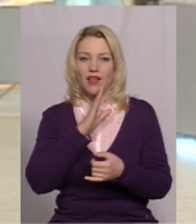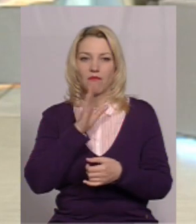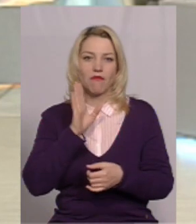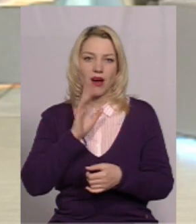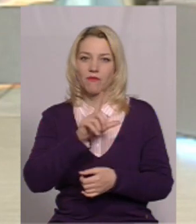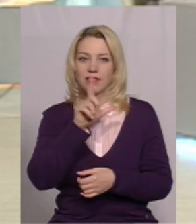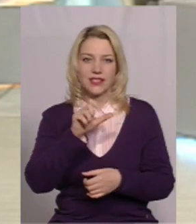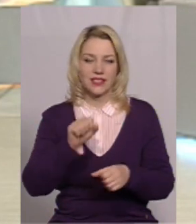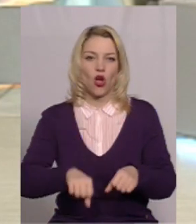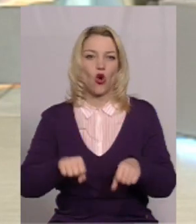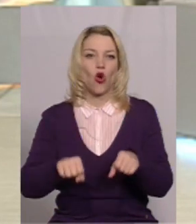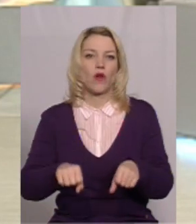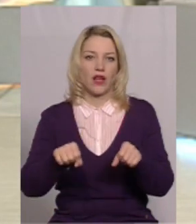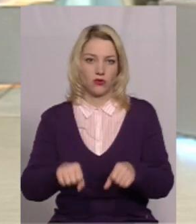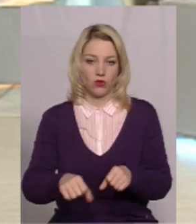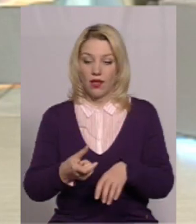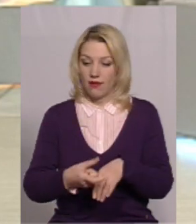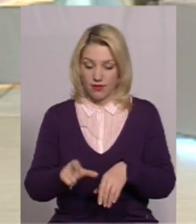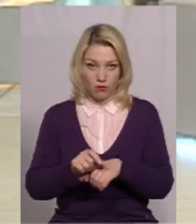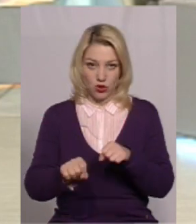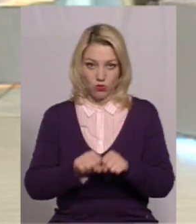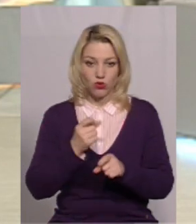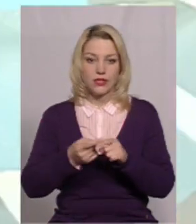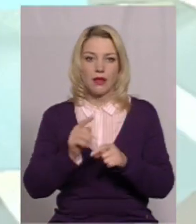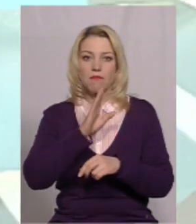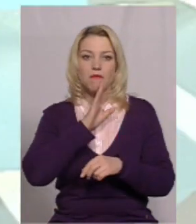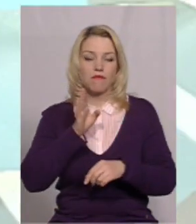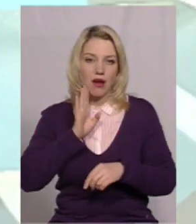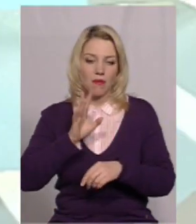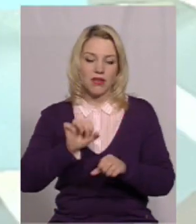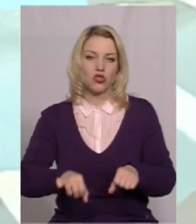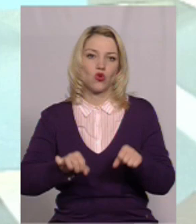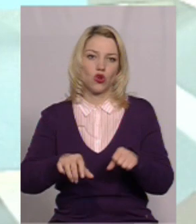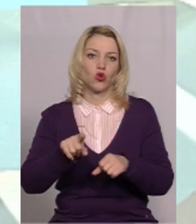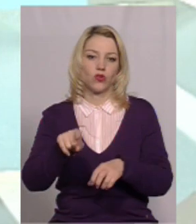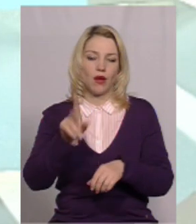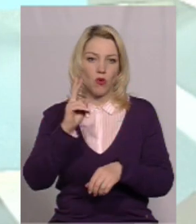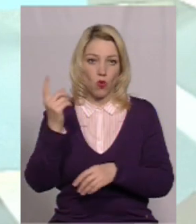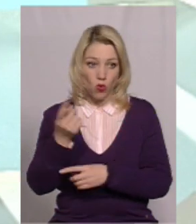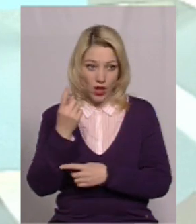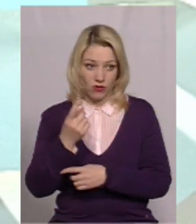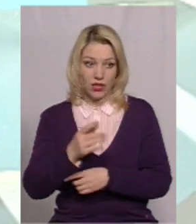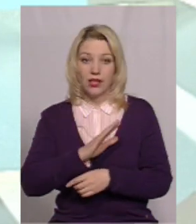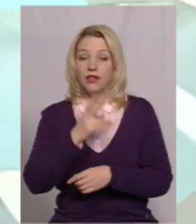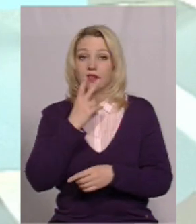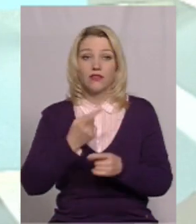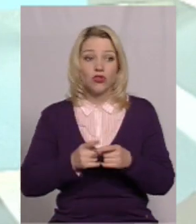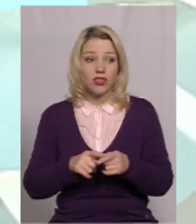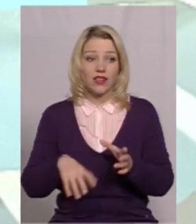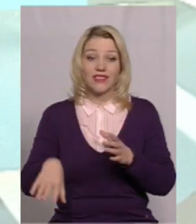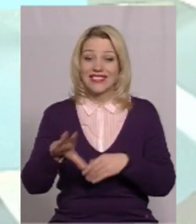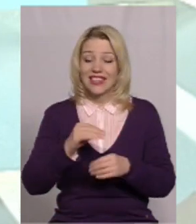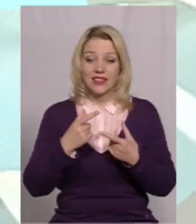Найбільше порушників на велосипедних доріжках – це мами з колясками, які виходять там погуляти. Не дивлячись на те, що практично скрізь,